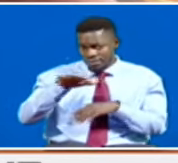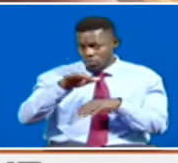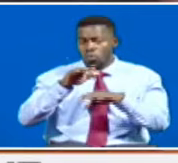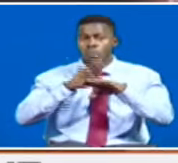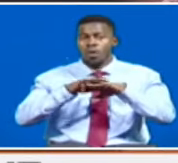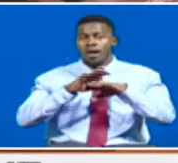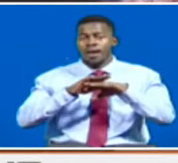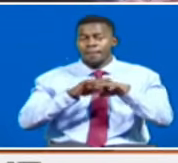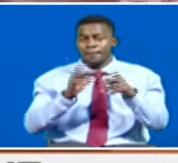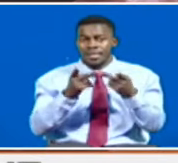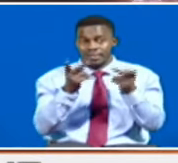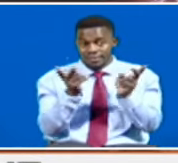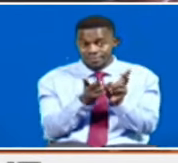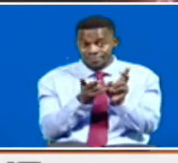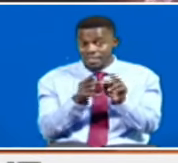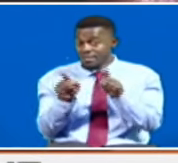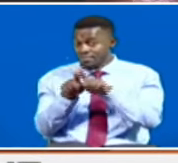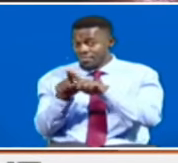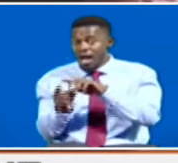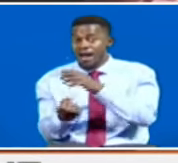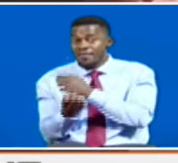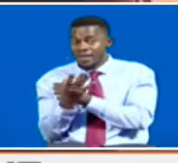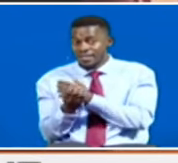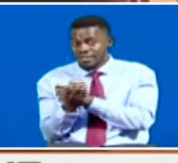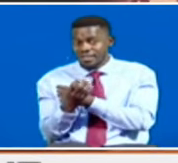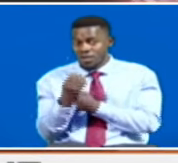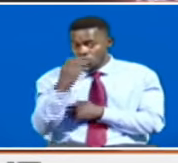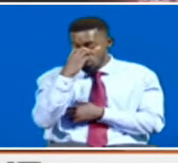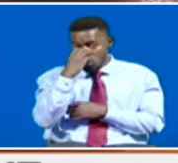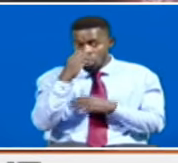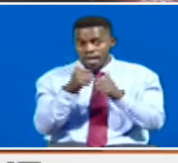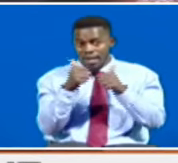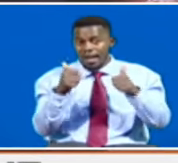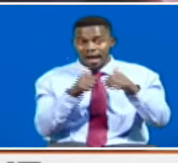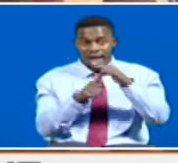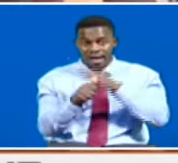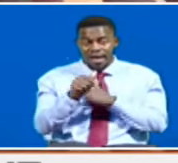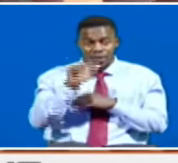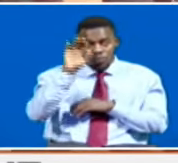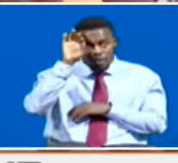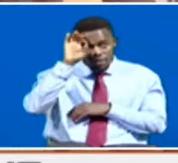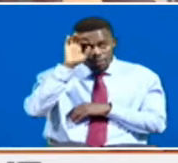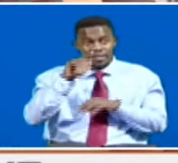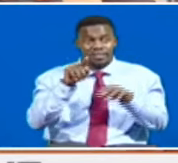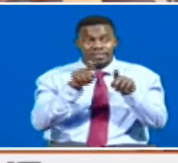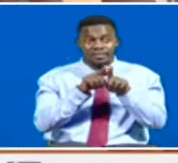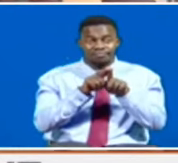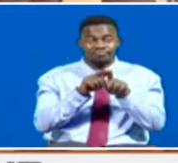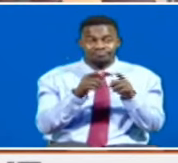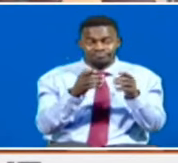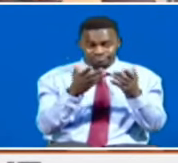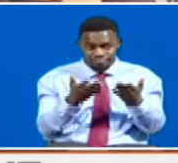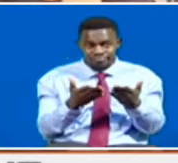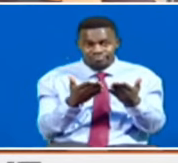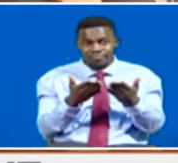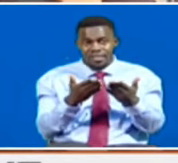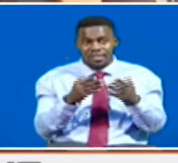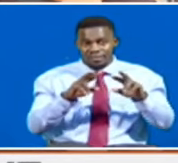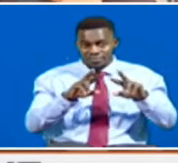the President Ruto's advisors, urged Kenyans to be patient with the president as he sorts out the mess in the